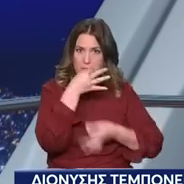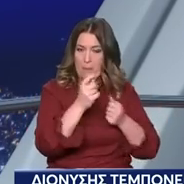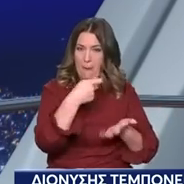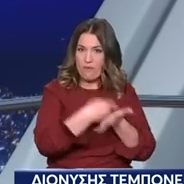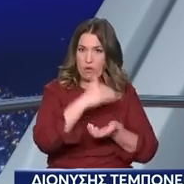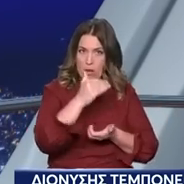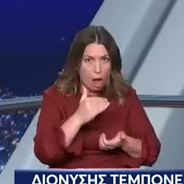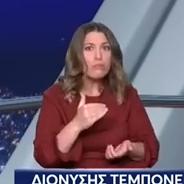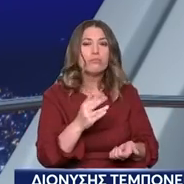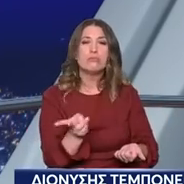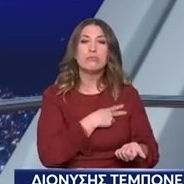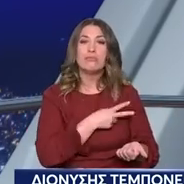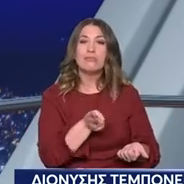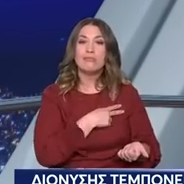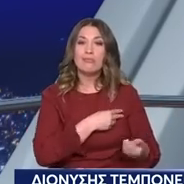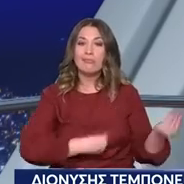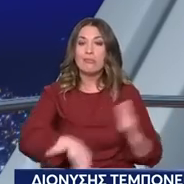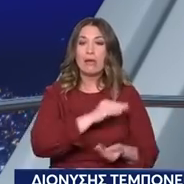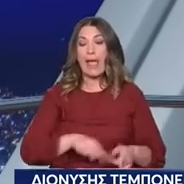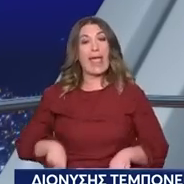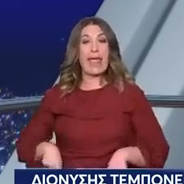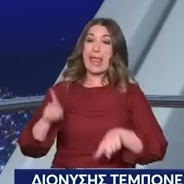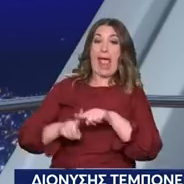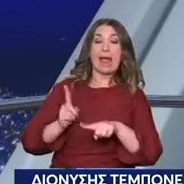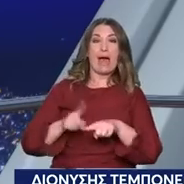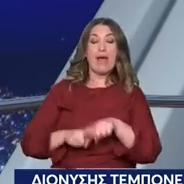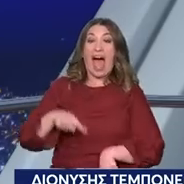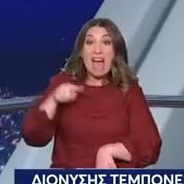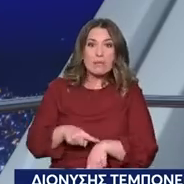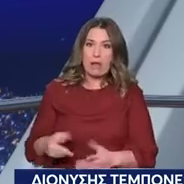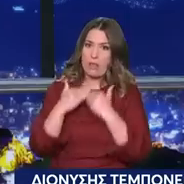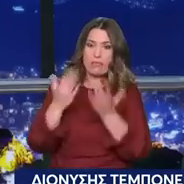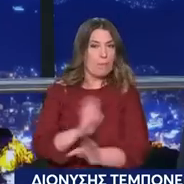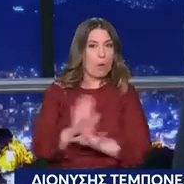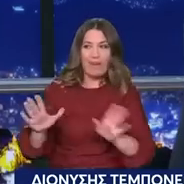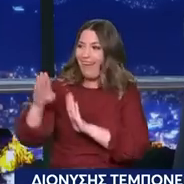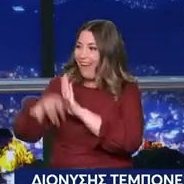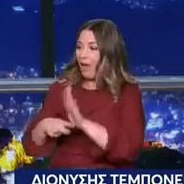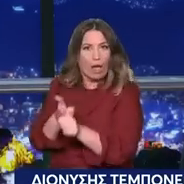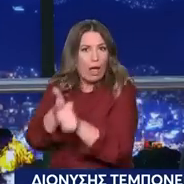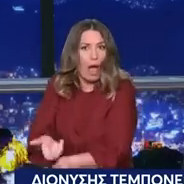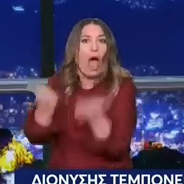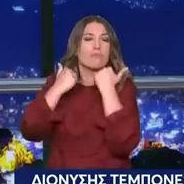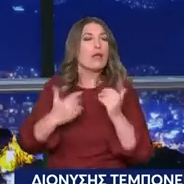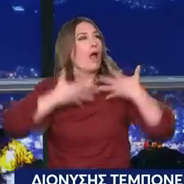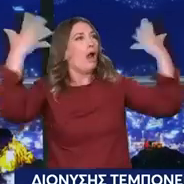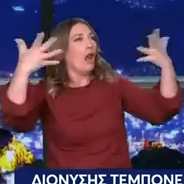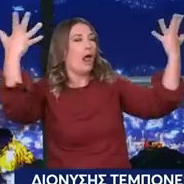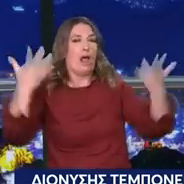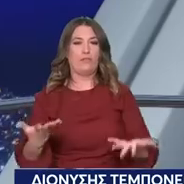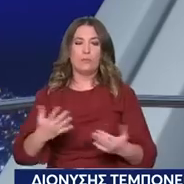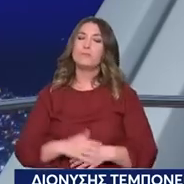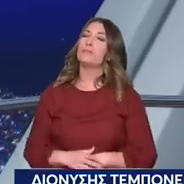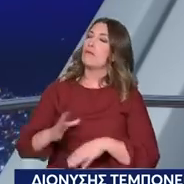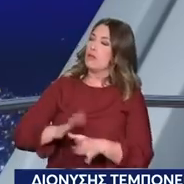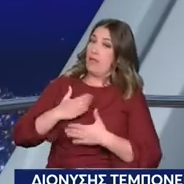Να μην πέφτουν έξω, δεν είναι καμιά χώρα να χρεοκοπεί. Και η χώρα μας, για παράδειγμα, να μην μπορεί αυτή τη στιγμή να εφαρμόσει αντίστοιχες πρακτικές. Αυτό είναι το ερώτημα. Εγώ θα σας ευχαριστήσω πολύ.